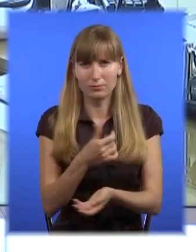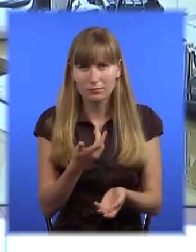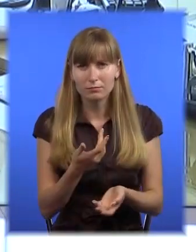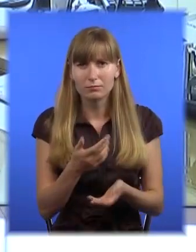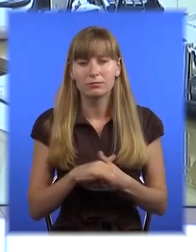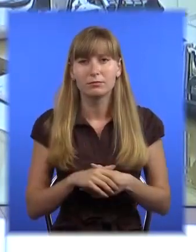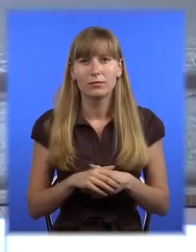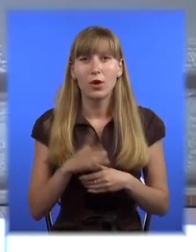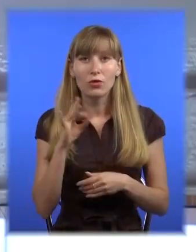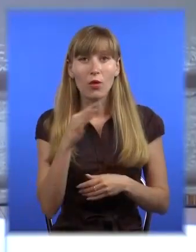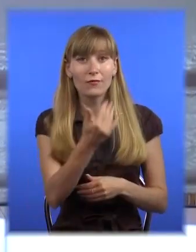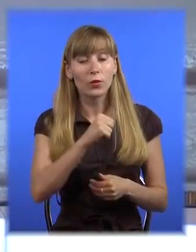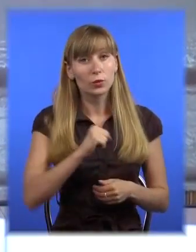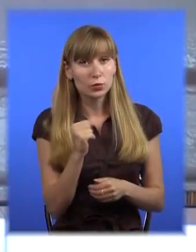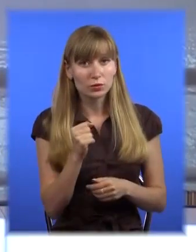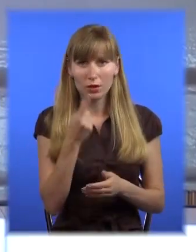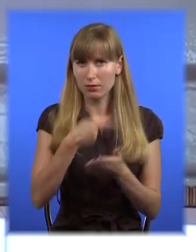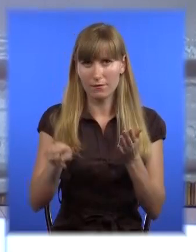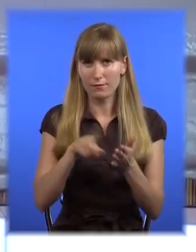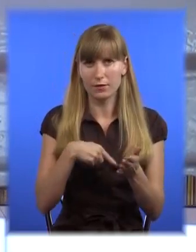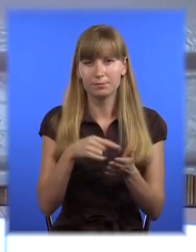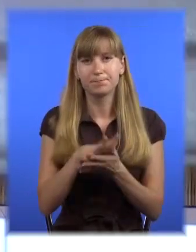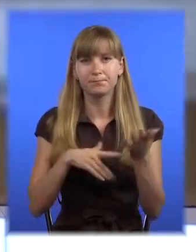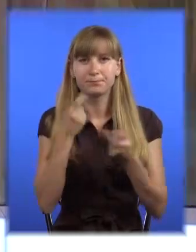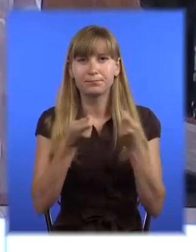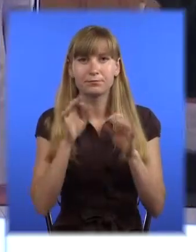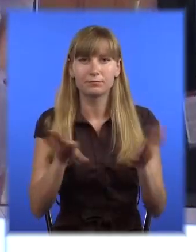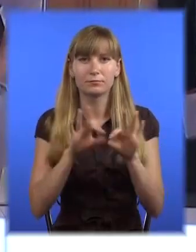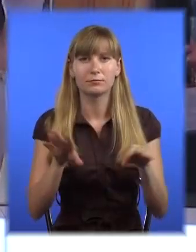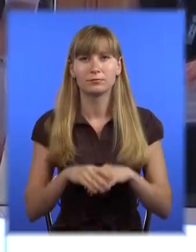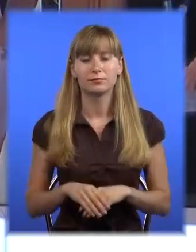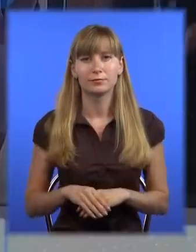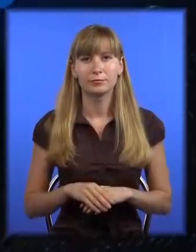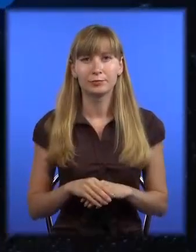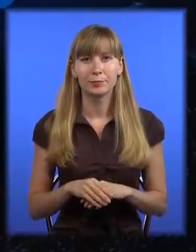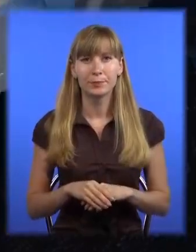соратники Володимира Близнюка у це не вірять. Ганна Штонда розкаже більше.